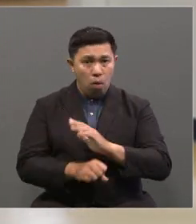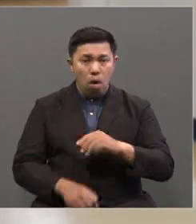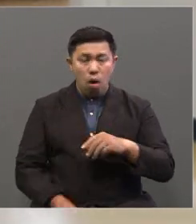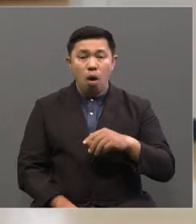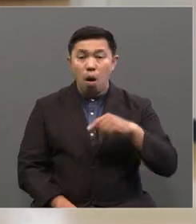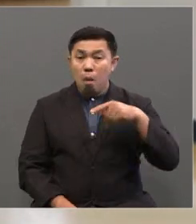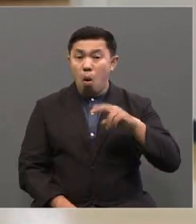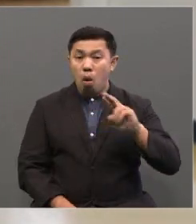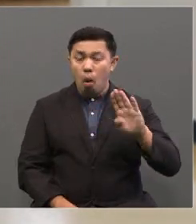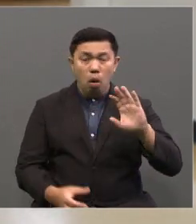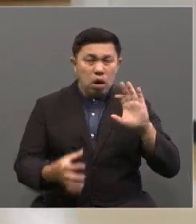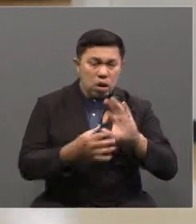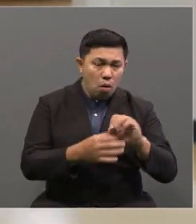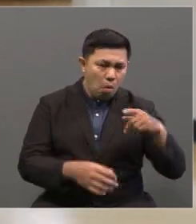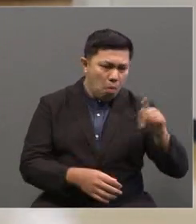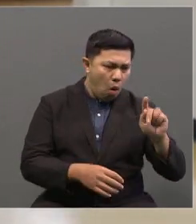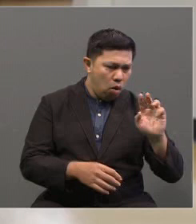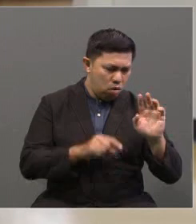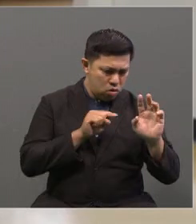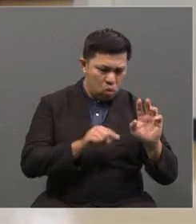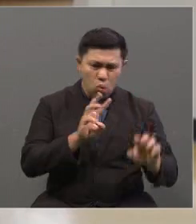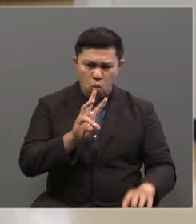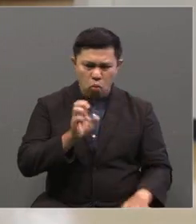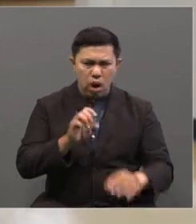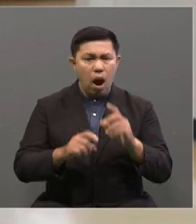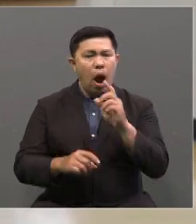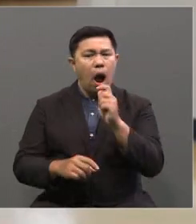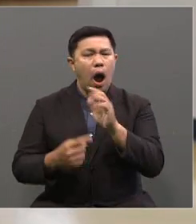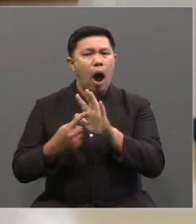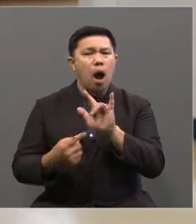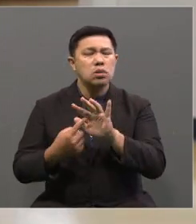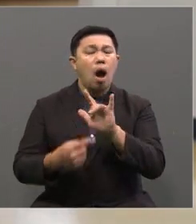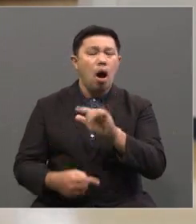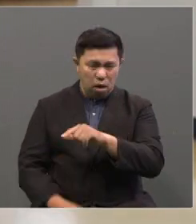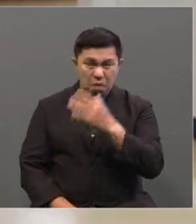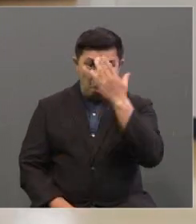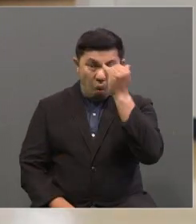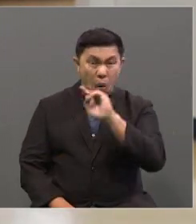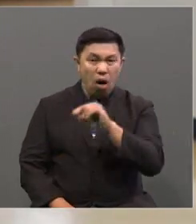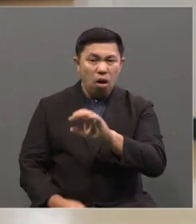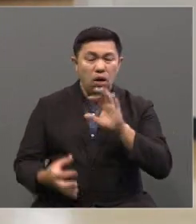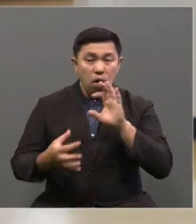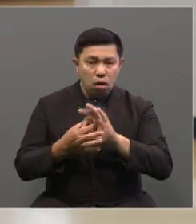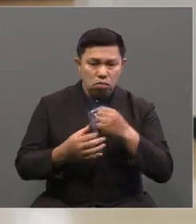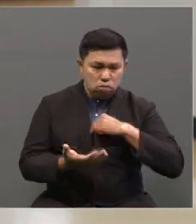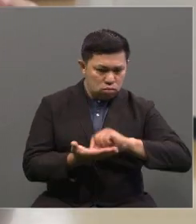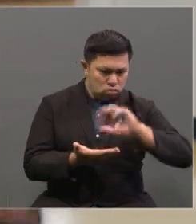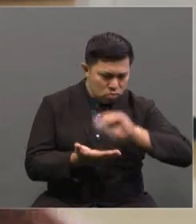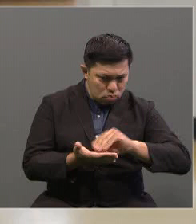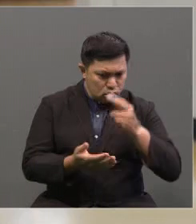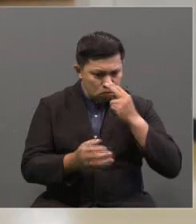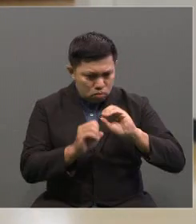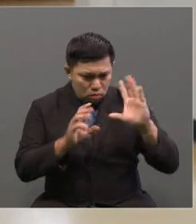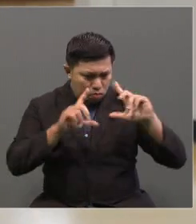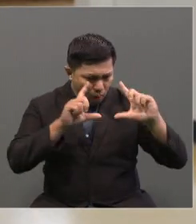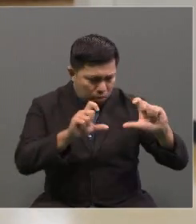วิอาญาหมดนะครับไม่มีอะไรเปลี่ยนแปลงเลยเพียงแต่ว่าเพิ่มขั้นตอนเรื่องการบันทึกความโปร่งใสนะการเก็บ